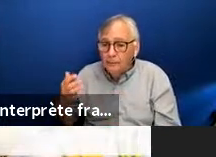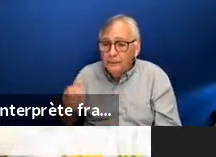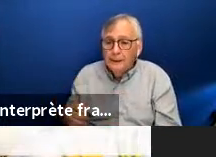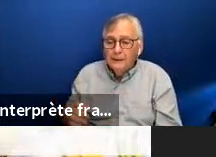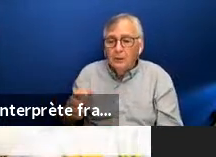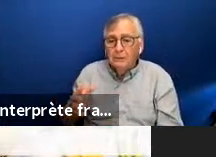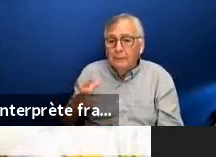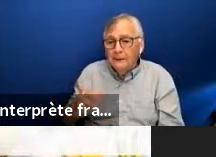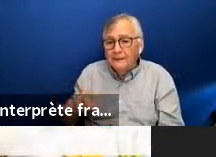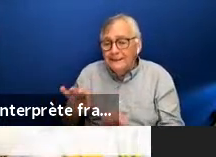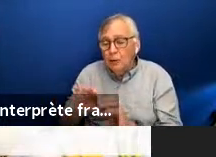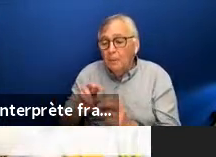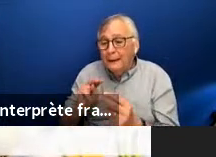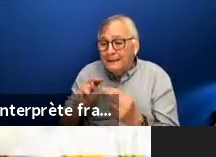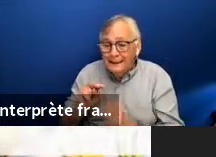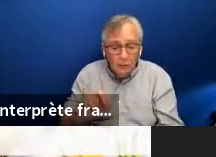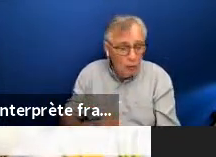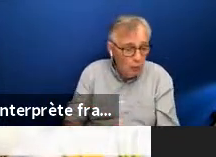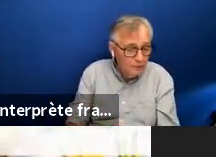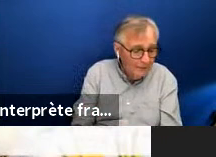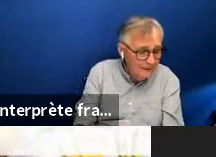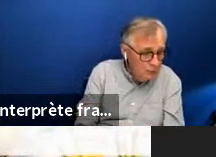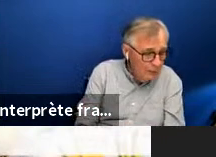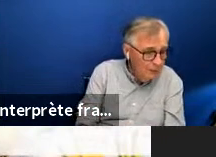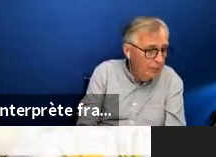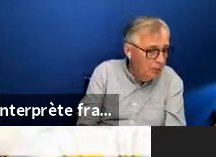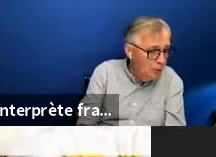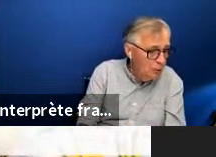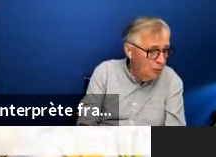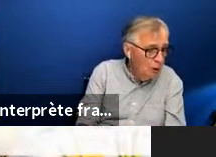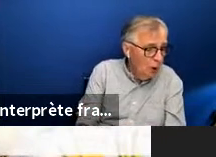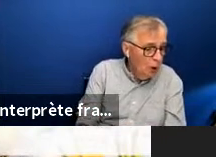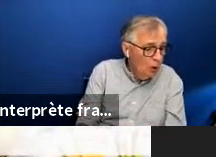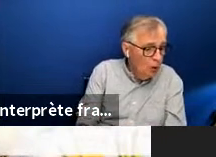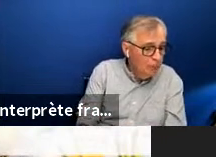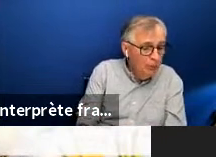communication. Donc, l'important, c'est de maintenir un contact visuel